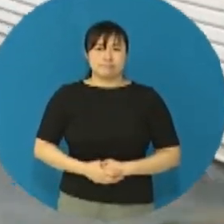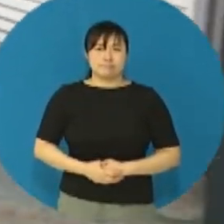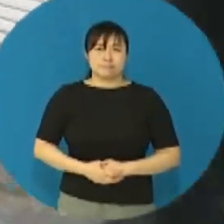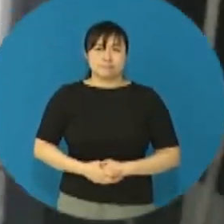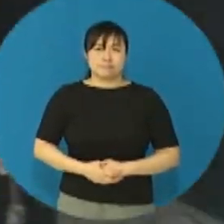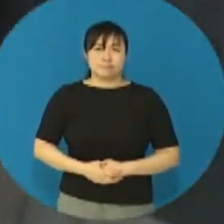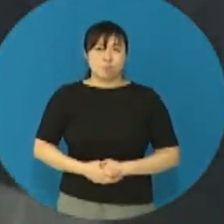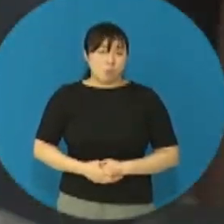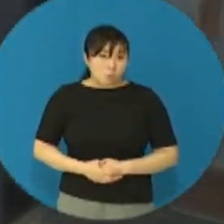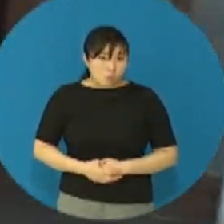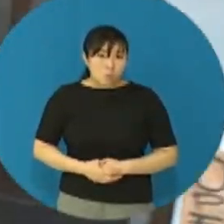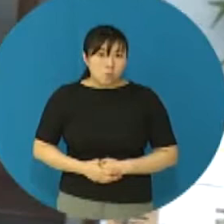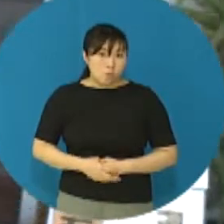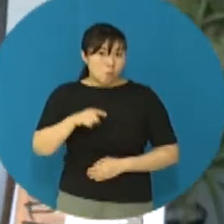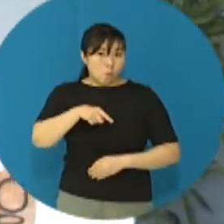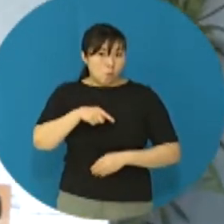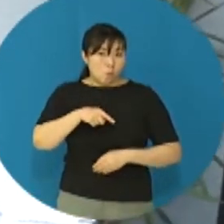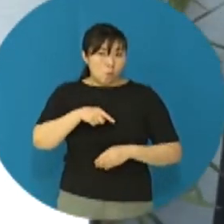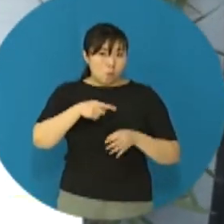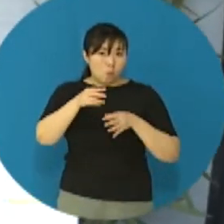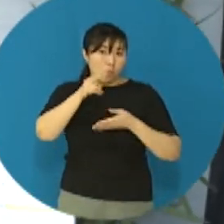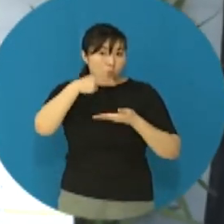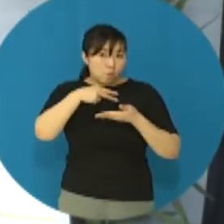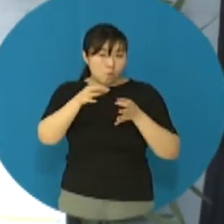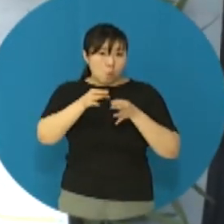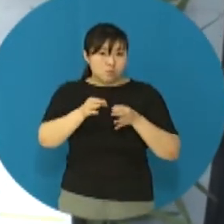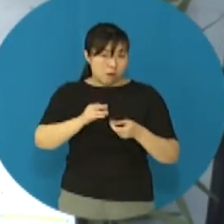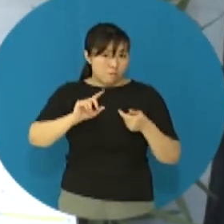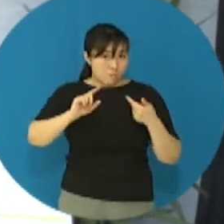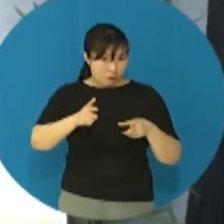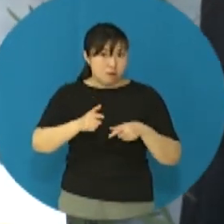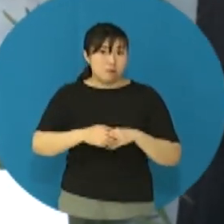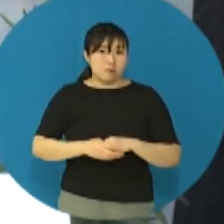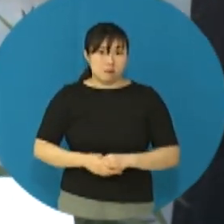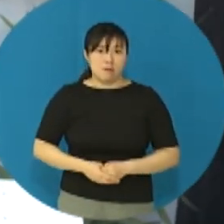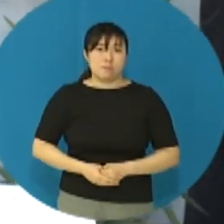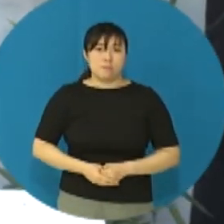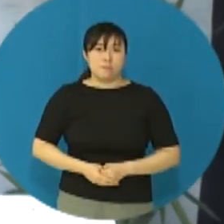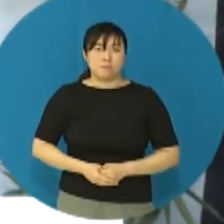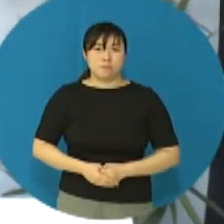あ、ここご飯屋さんじゃないですか。